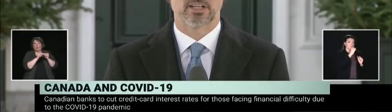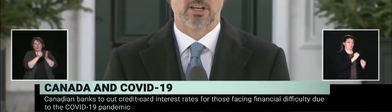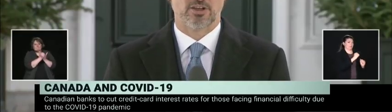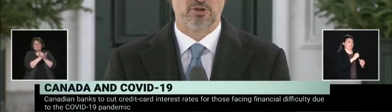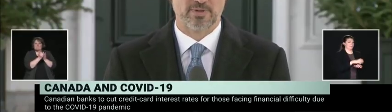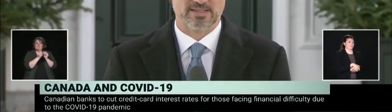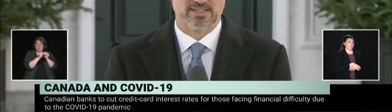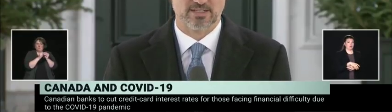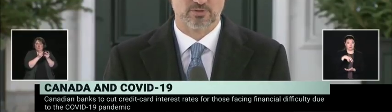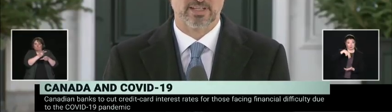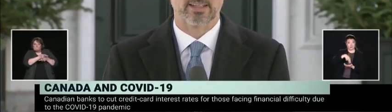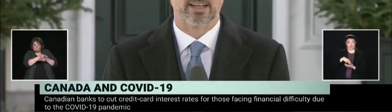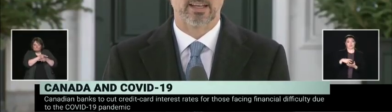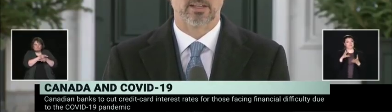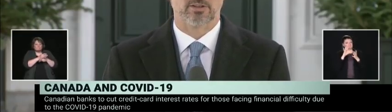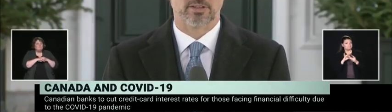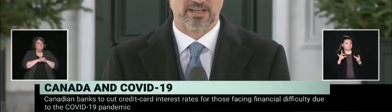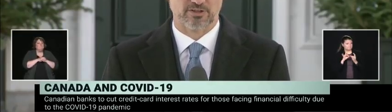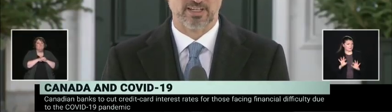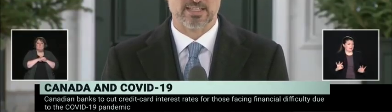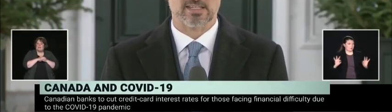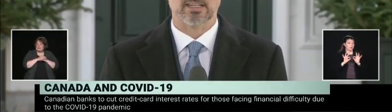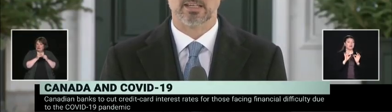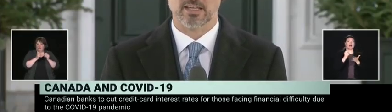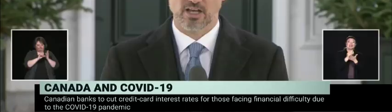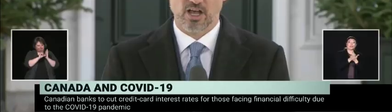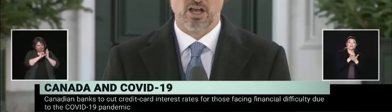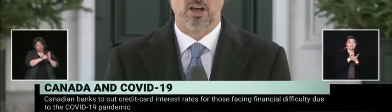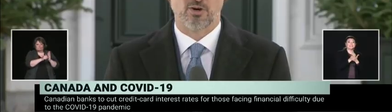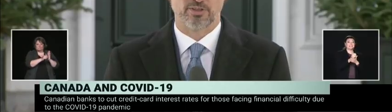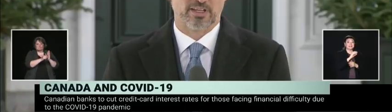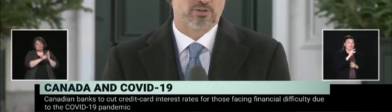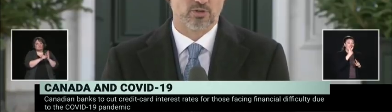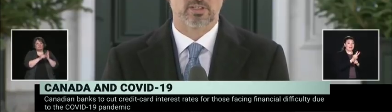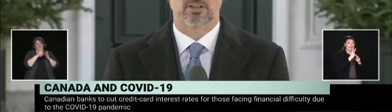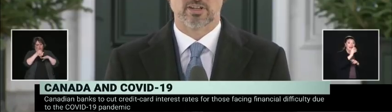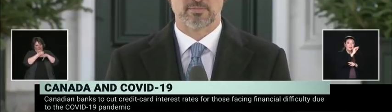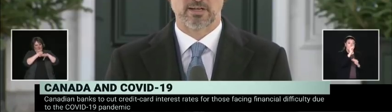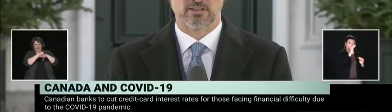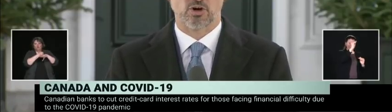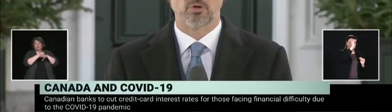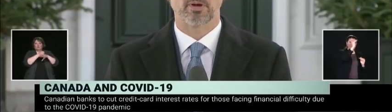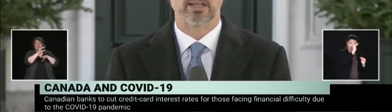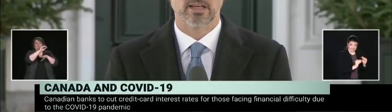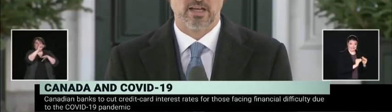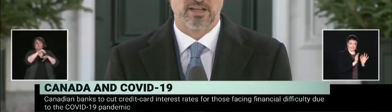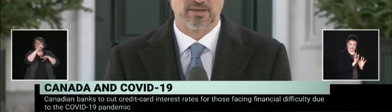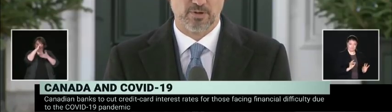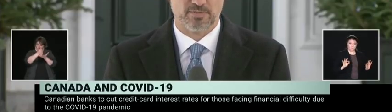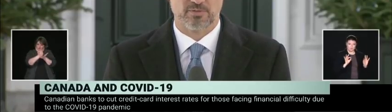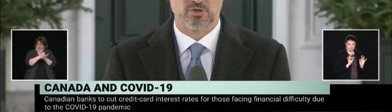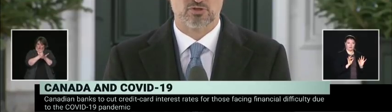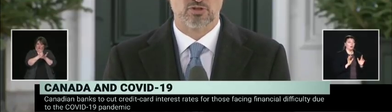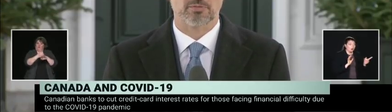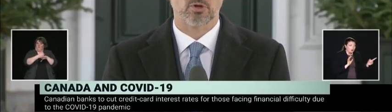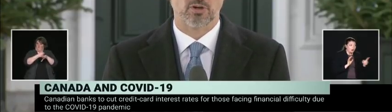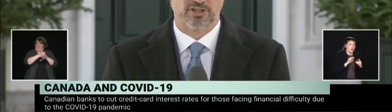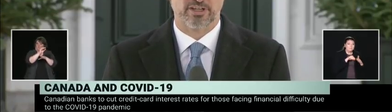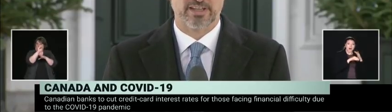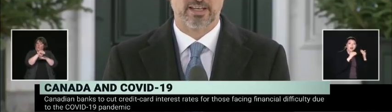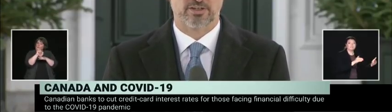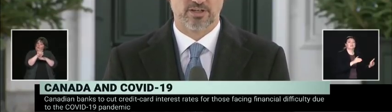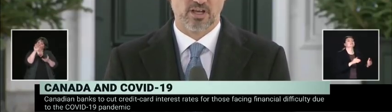l'importance de baisser les taux d'intérêt de carte de crédit et on est content que les banques ont pris des premières mesures,